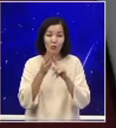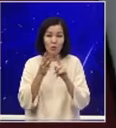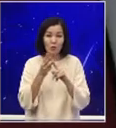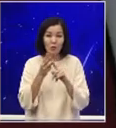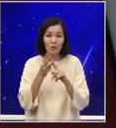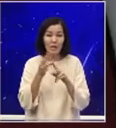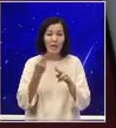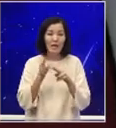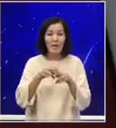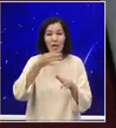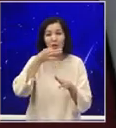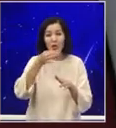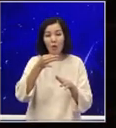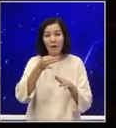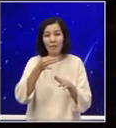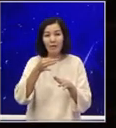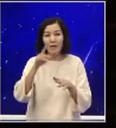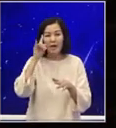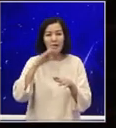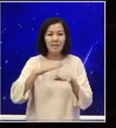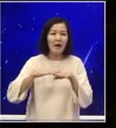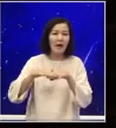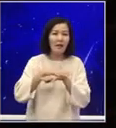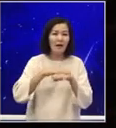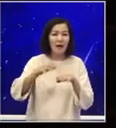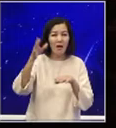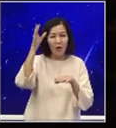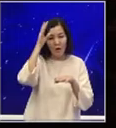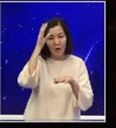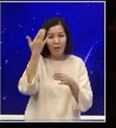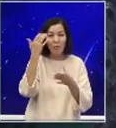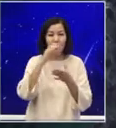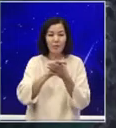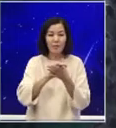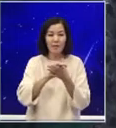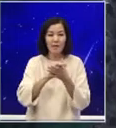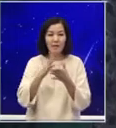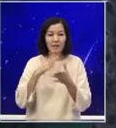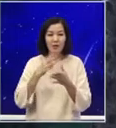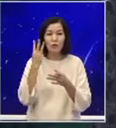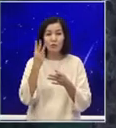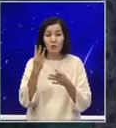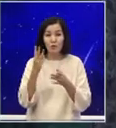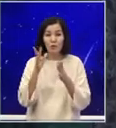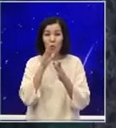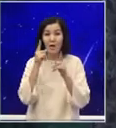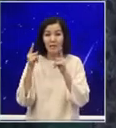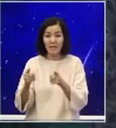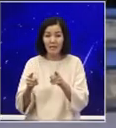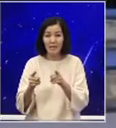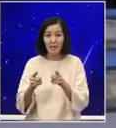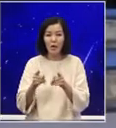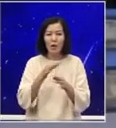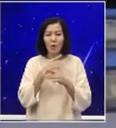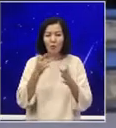Ал ең жауапты әрі қалың қазаққа ғұлама болып танылған болмысын Серік Нұрқалық ойнайды. Бүгінге дейін сан рөлді